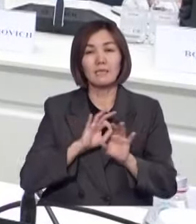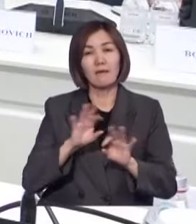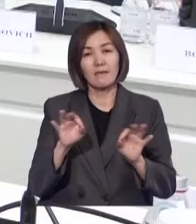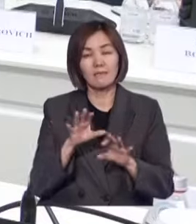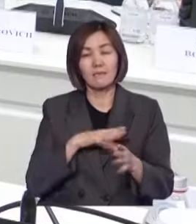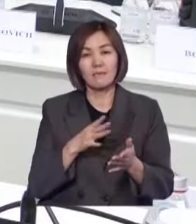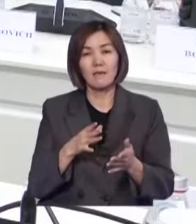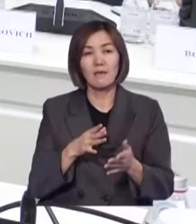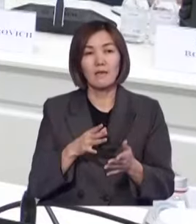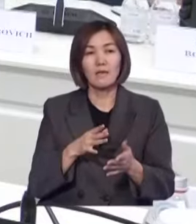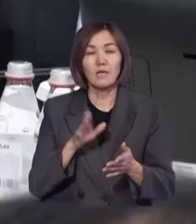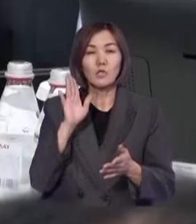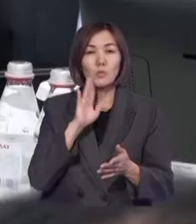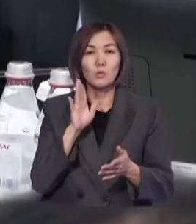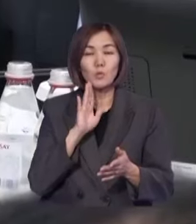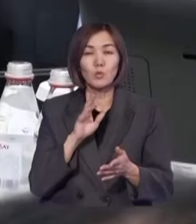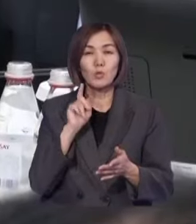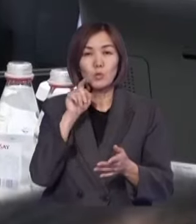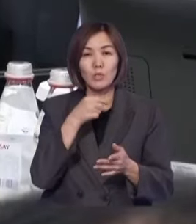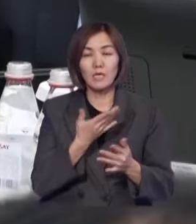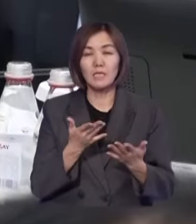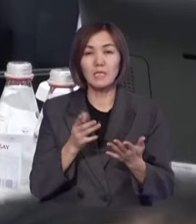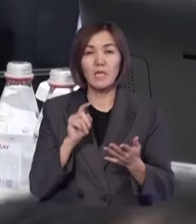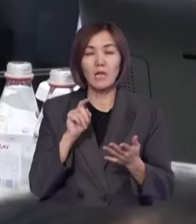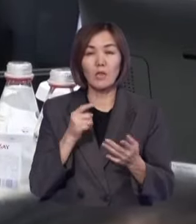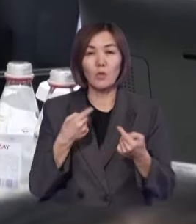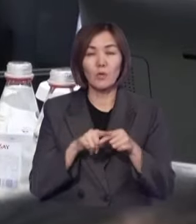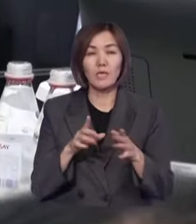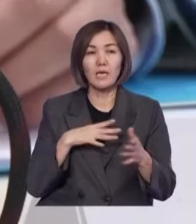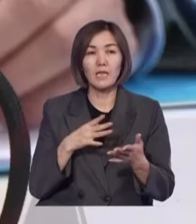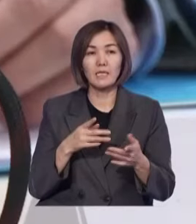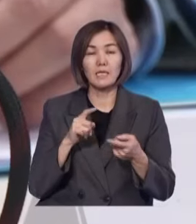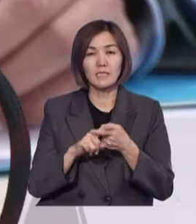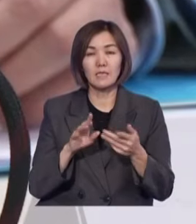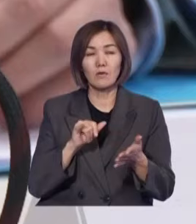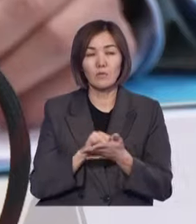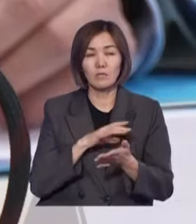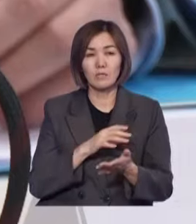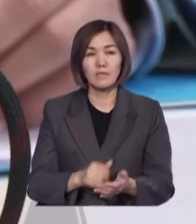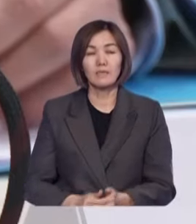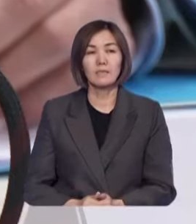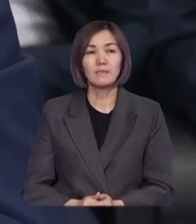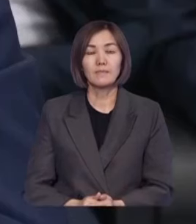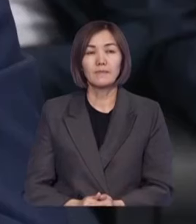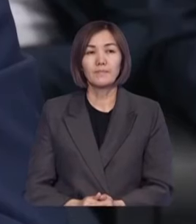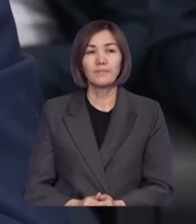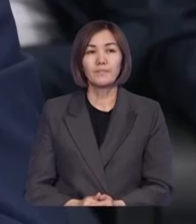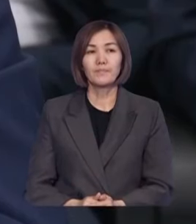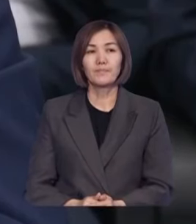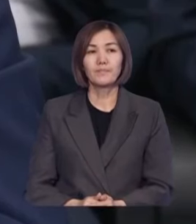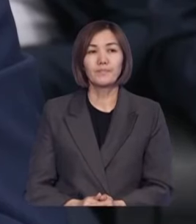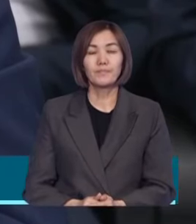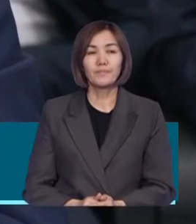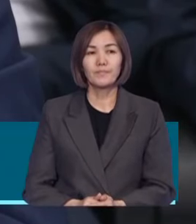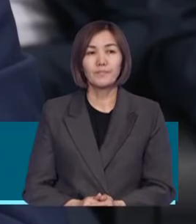Мәселен, талшықты су үнемдеу технологиялары зауыты мен рельсті бекіткіштер өндірісі іске қосылды. Бүгін Куай Логистик